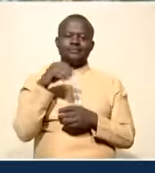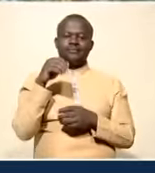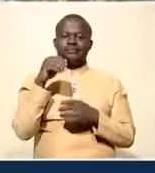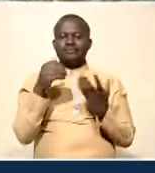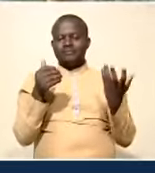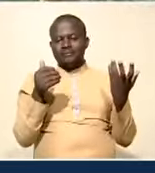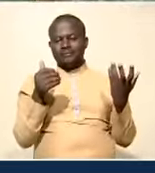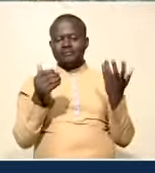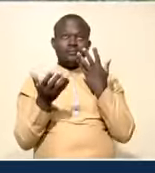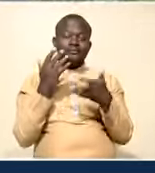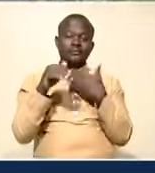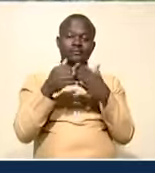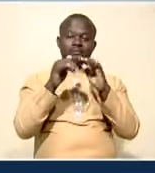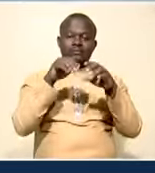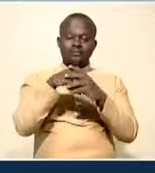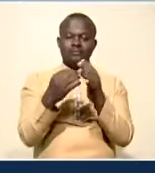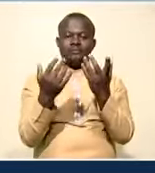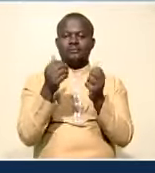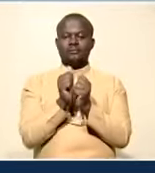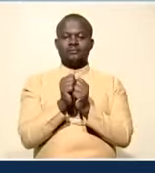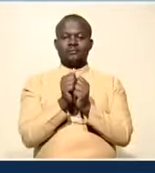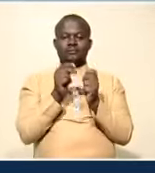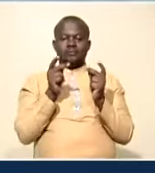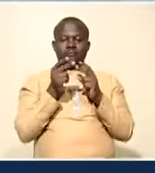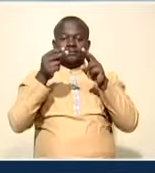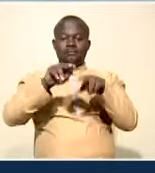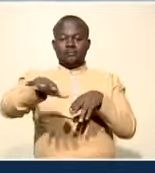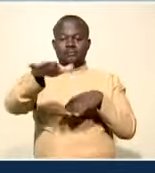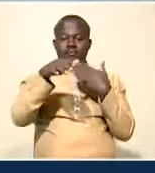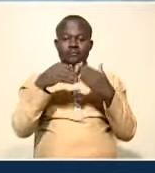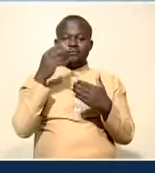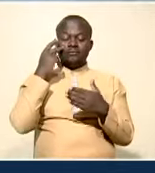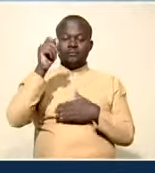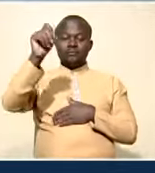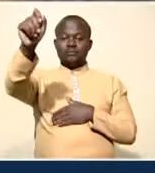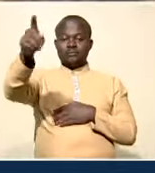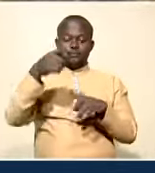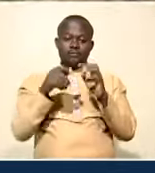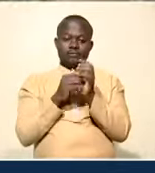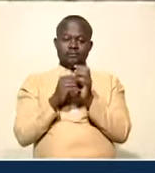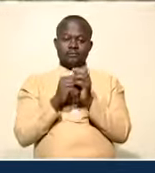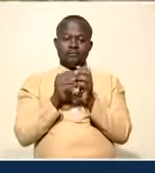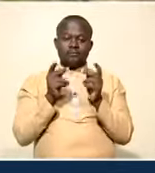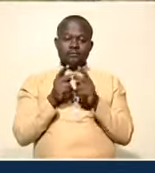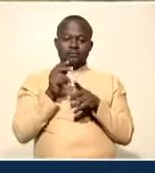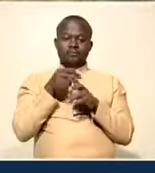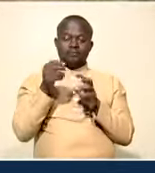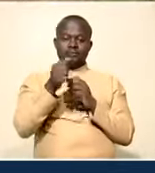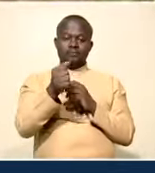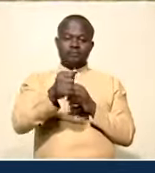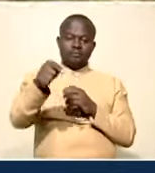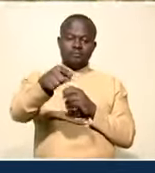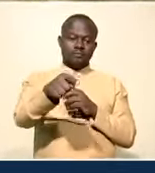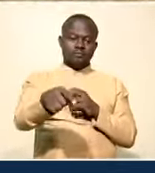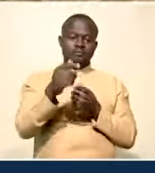wenda bagasigamwe umuriro. Aho ibyo biri kubera turaharebera hakurya ariko aho tumanukira kuhamanuka